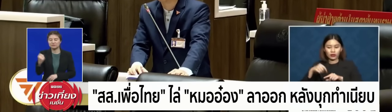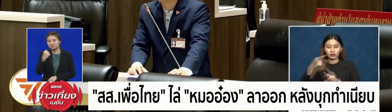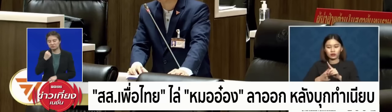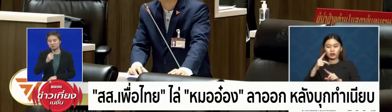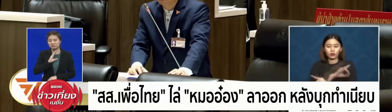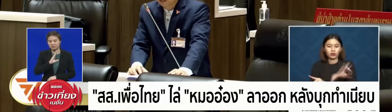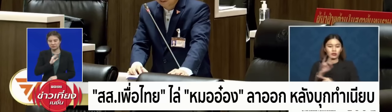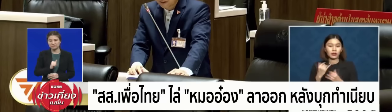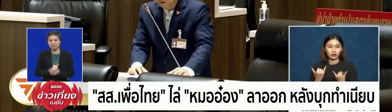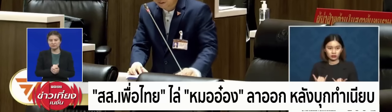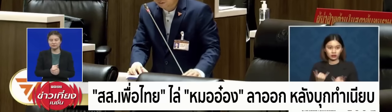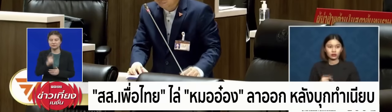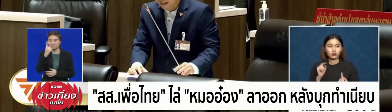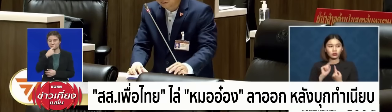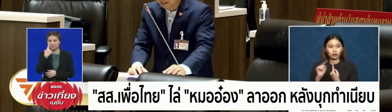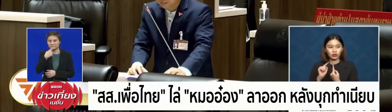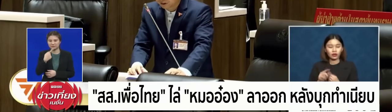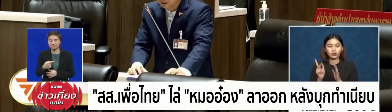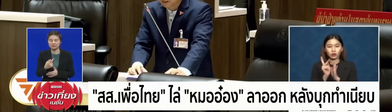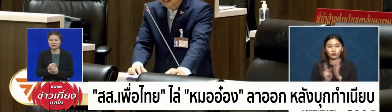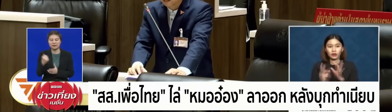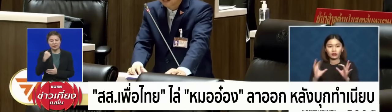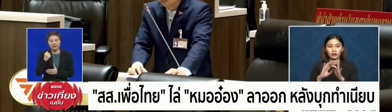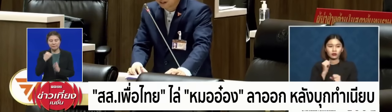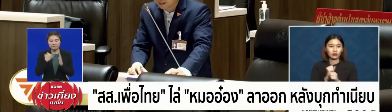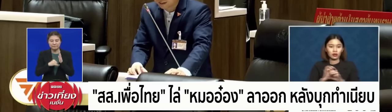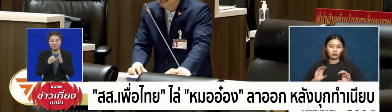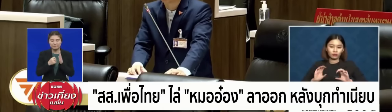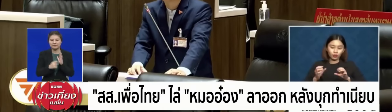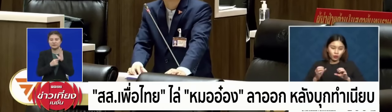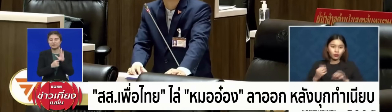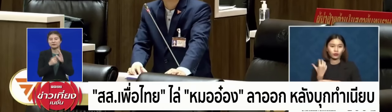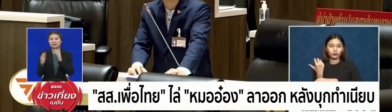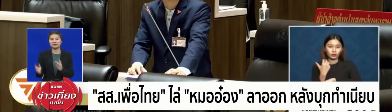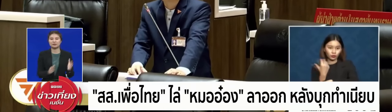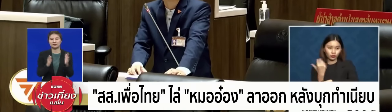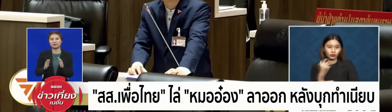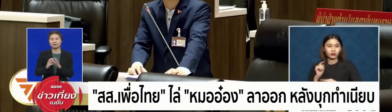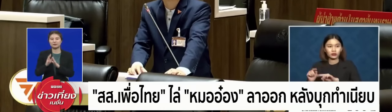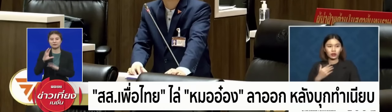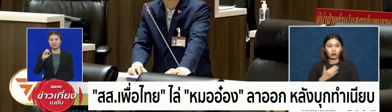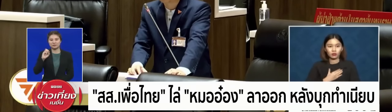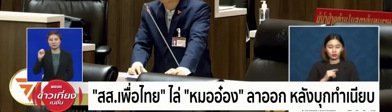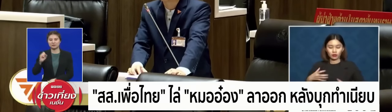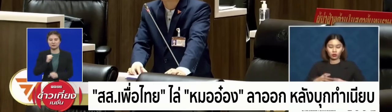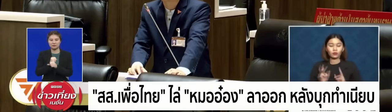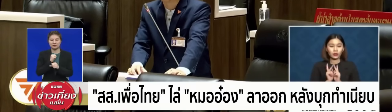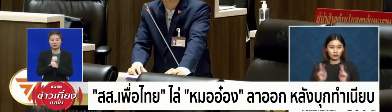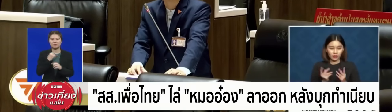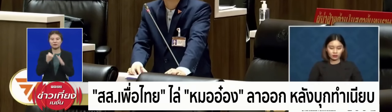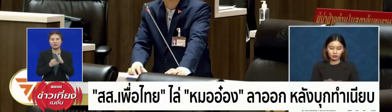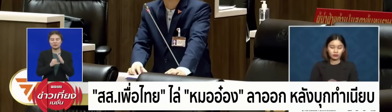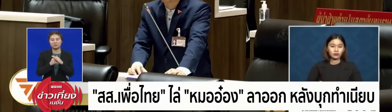มั้ยหรืออาจจะมีองค์กรอสระอื่นใช้อำนาจล้นเกินสภาก็เสนอเป็นยติสิให้สสช่วยกันพิจารณาแล้วคุณ